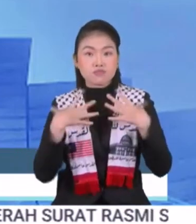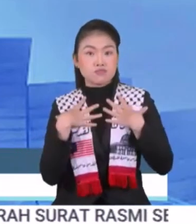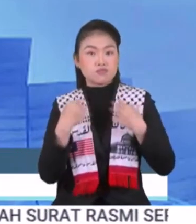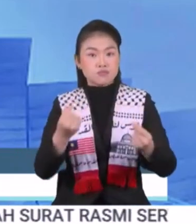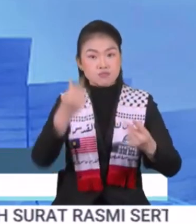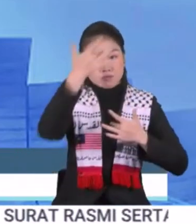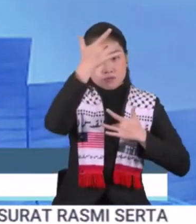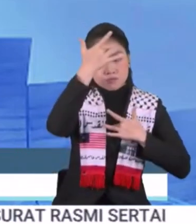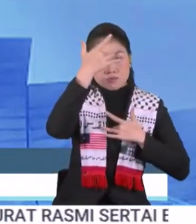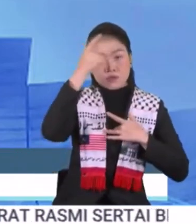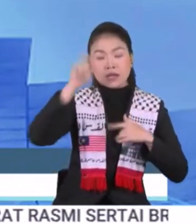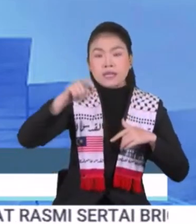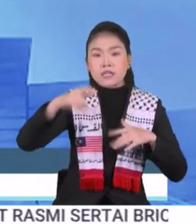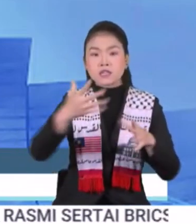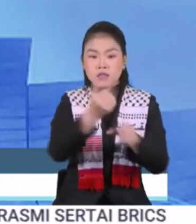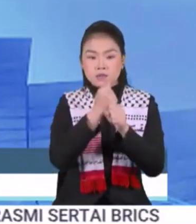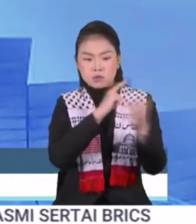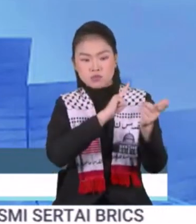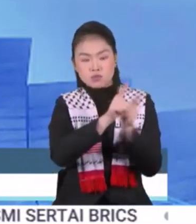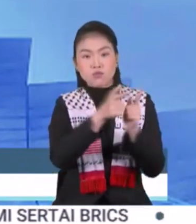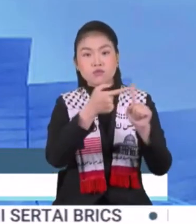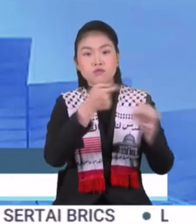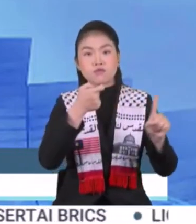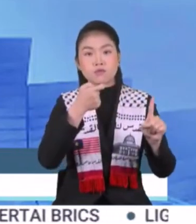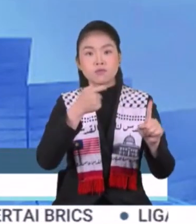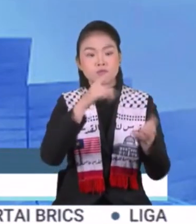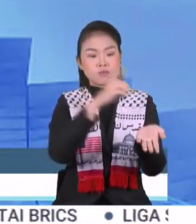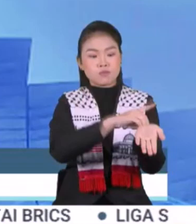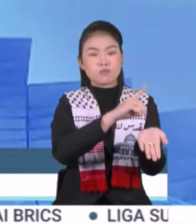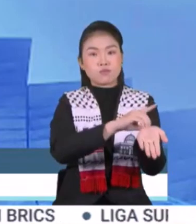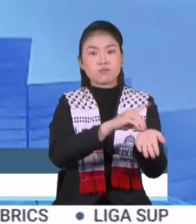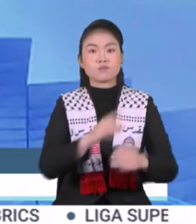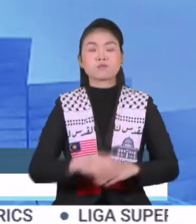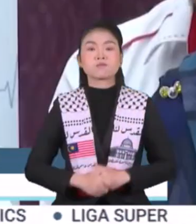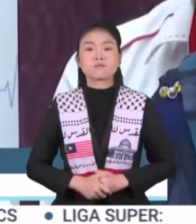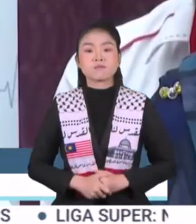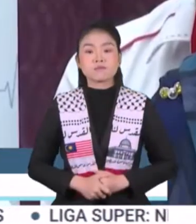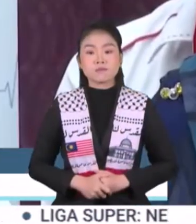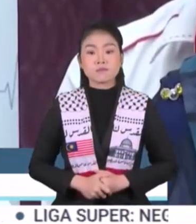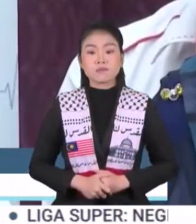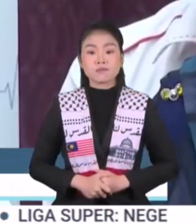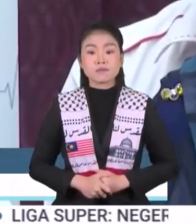pesakit dan perlu mendapat kelulusan daripada pegawai perubatan.